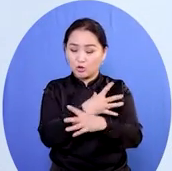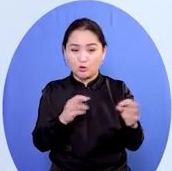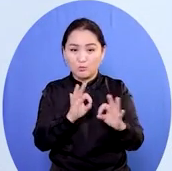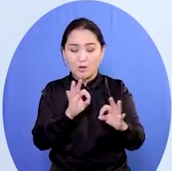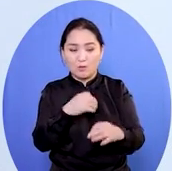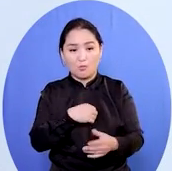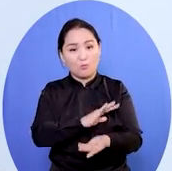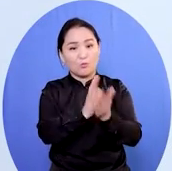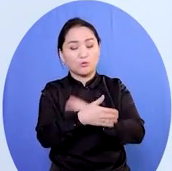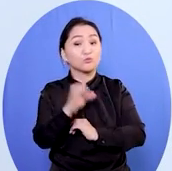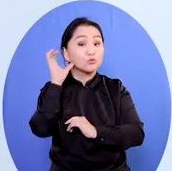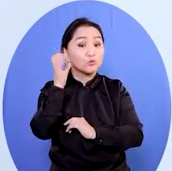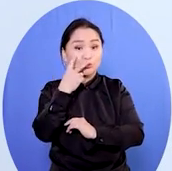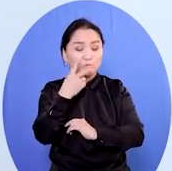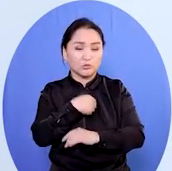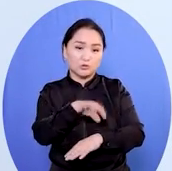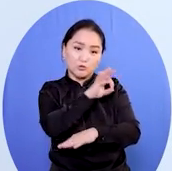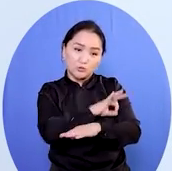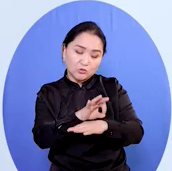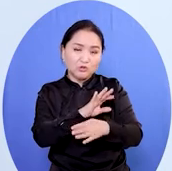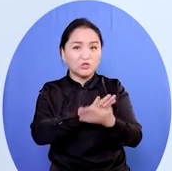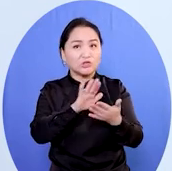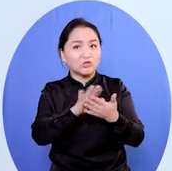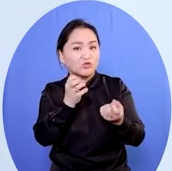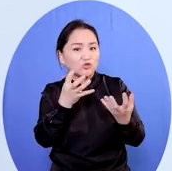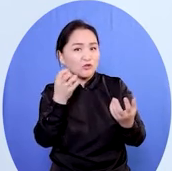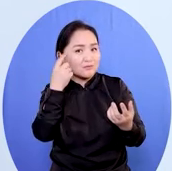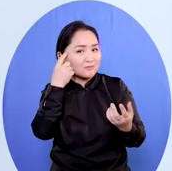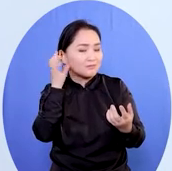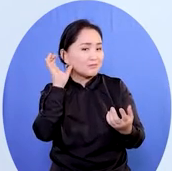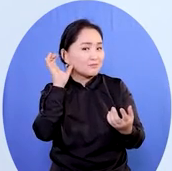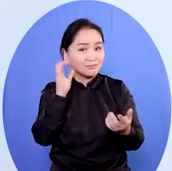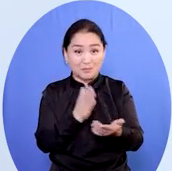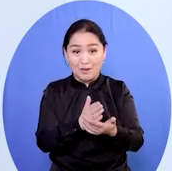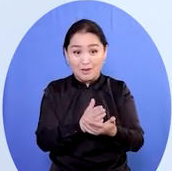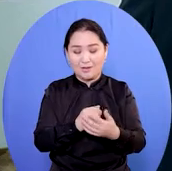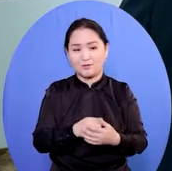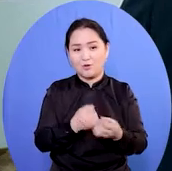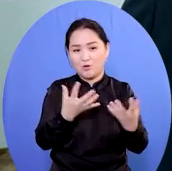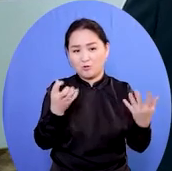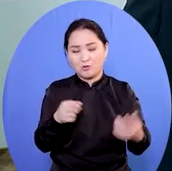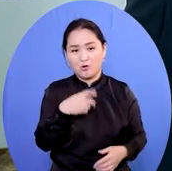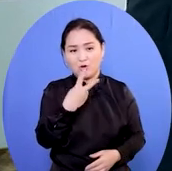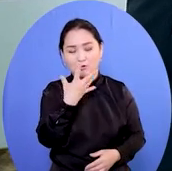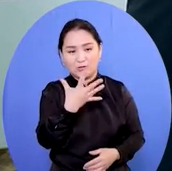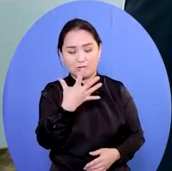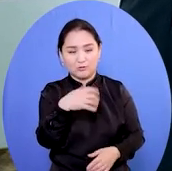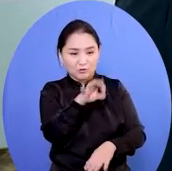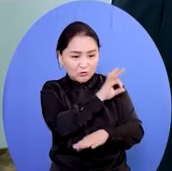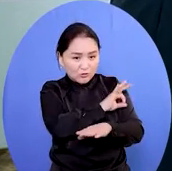сонсож үзсэн хэд хэдэн төслүүдийг ярьж байгаа нь бол айгүй тийм шин шин юм бас айгүй их ярьж шүү дээ. Тэгээд тэр олон дотроос бас 25